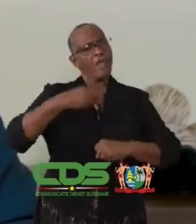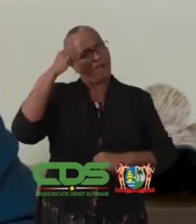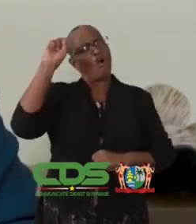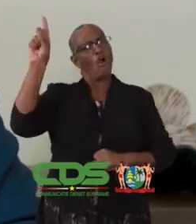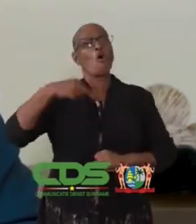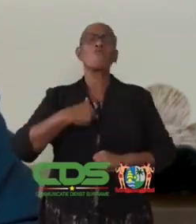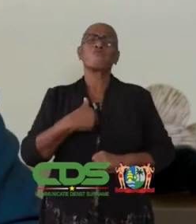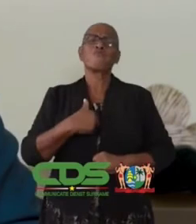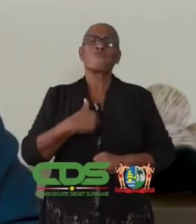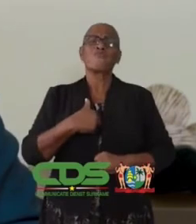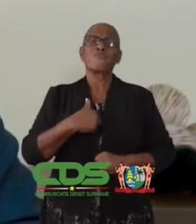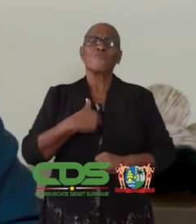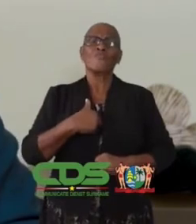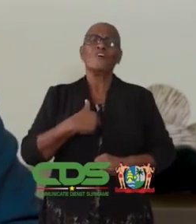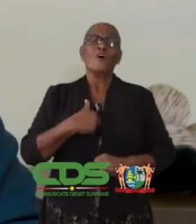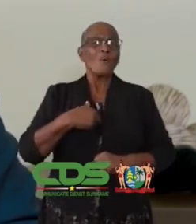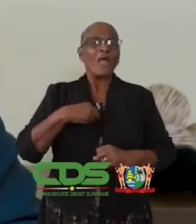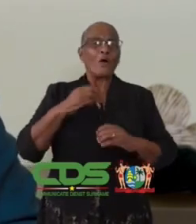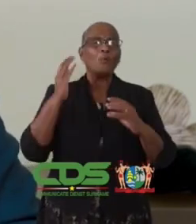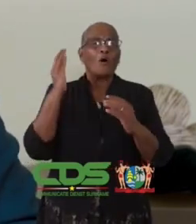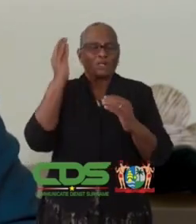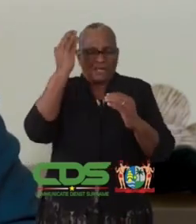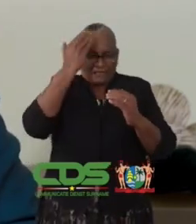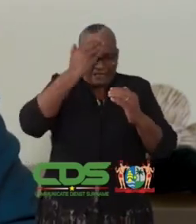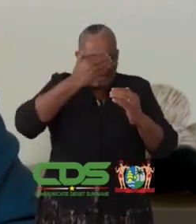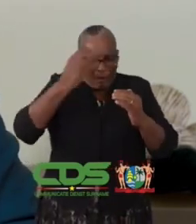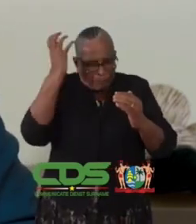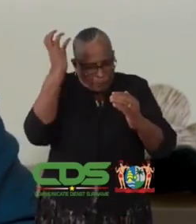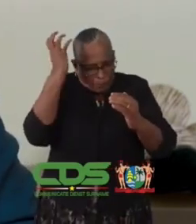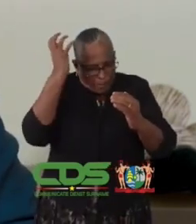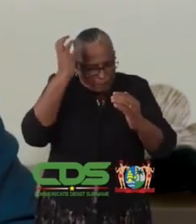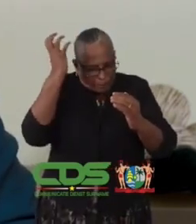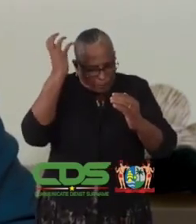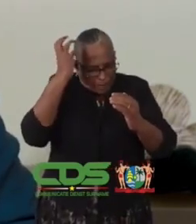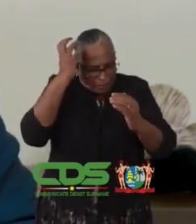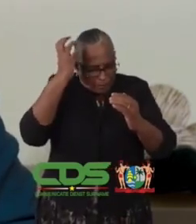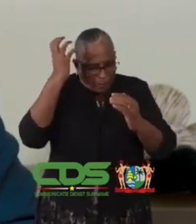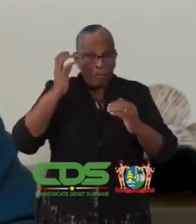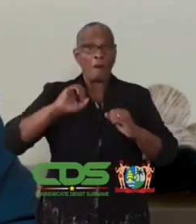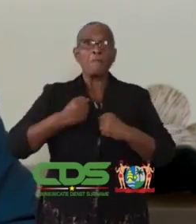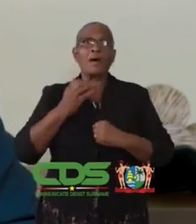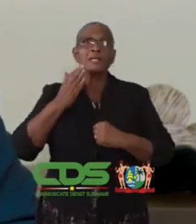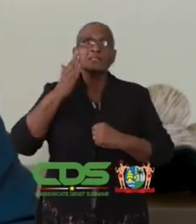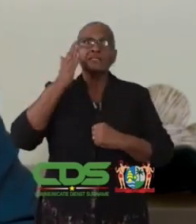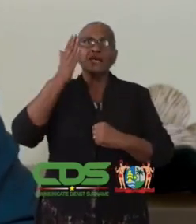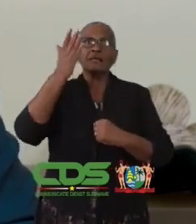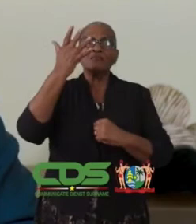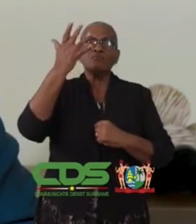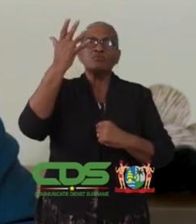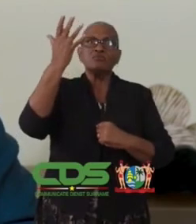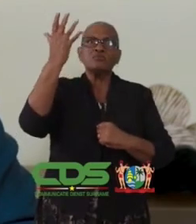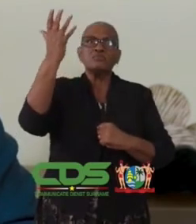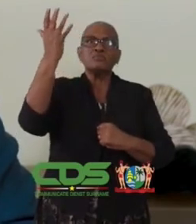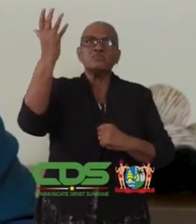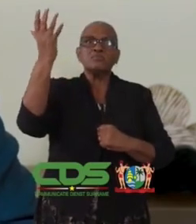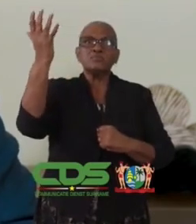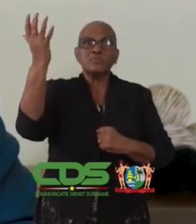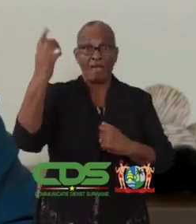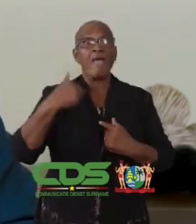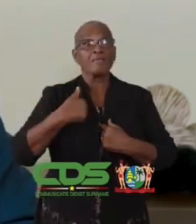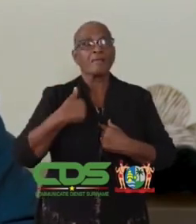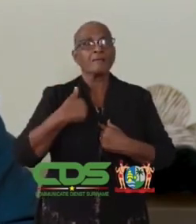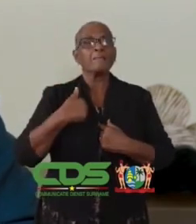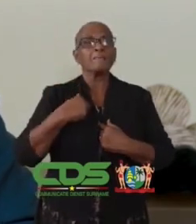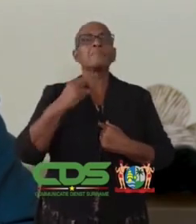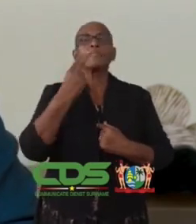er alle geloof in. We komen uit een donker gat en er is alleen maar zicht op meer licht. En ik